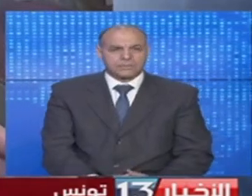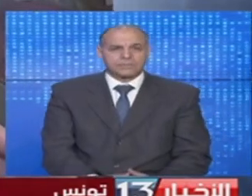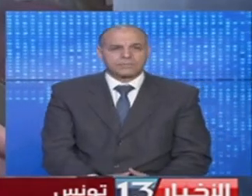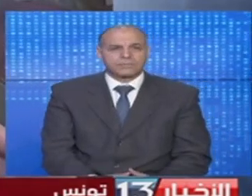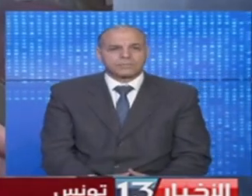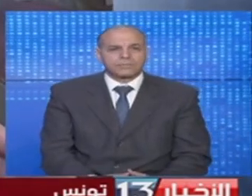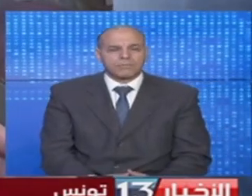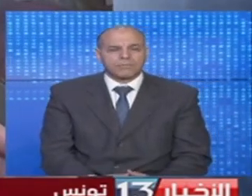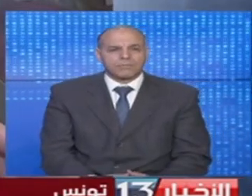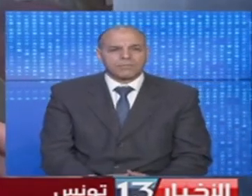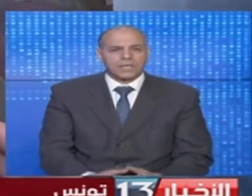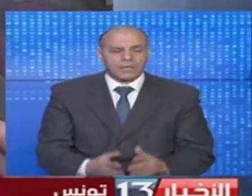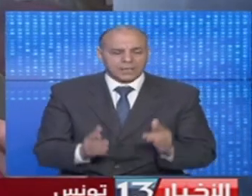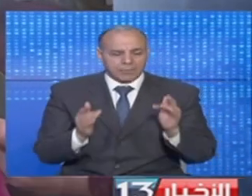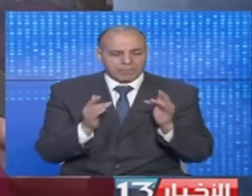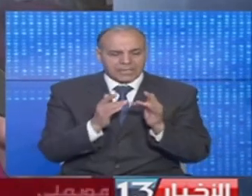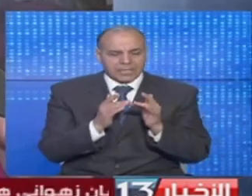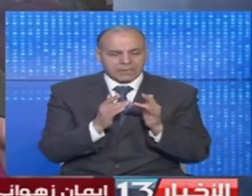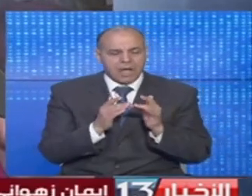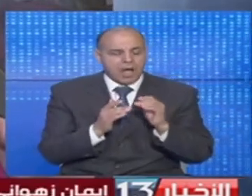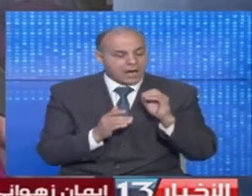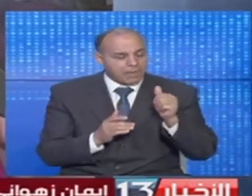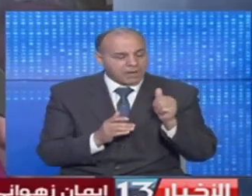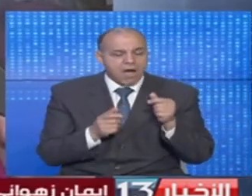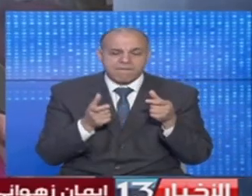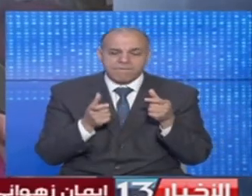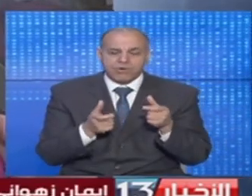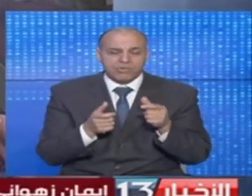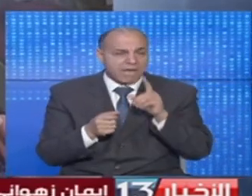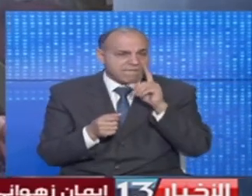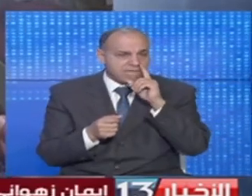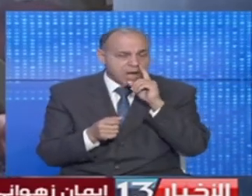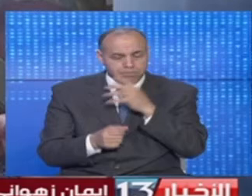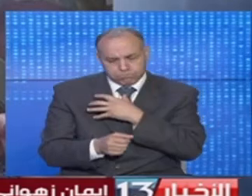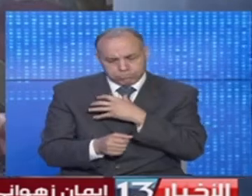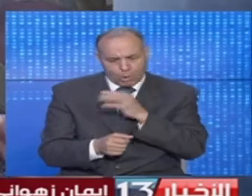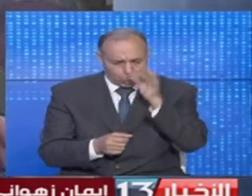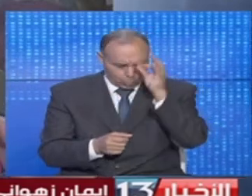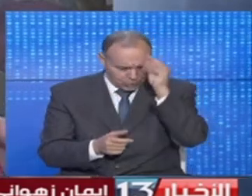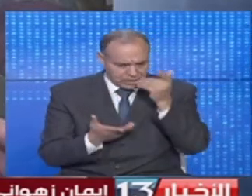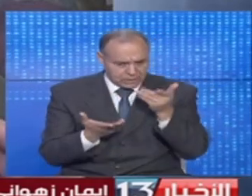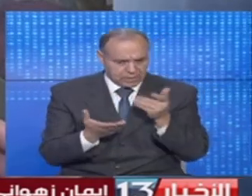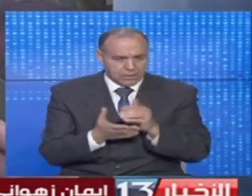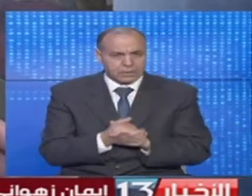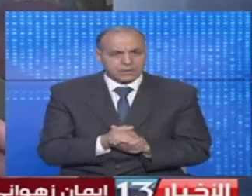منصة رقمية باش تكون فرصة للنساء صاحبات الأعمال، للنساء